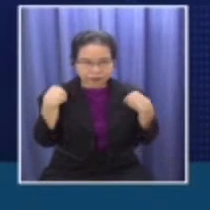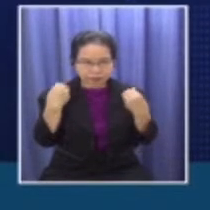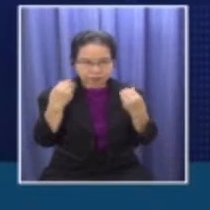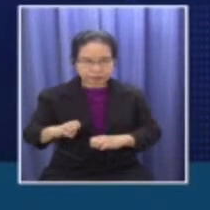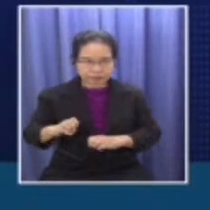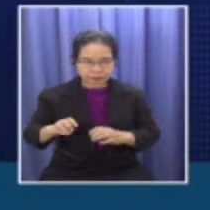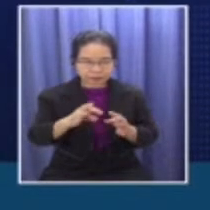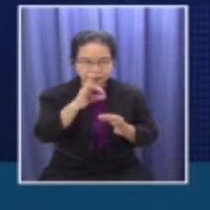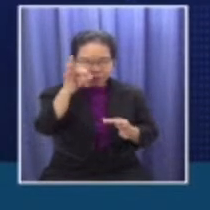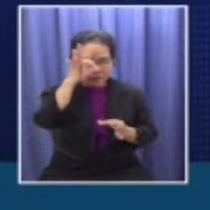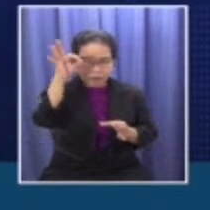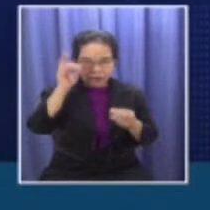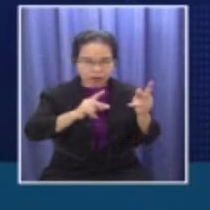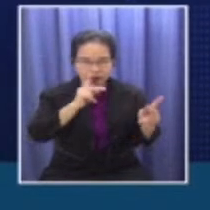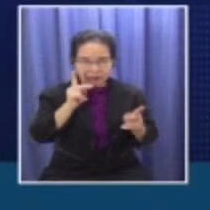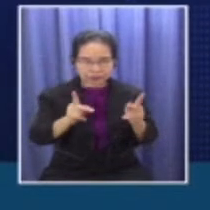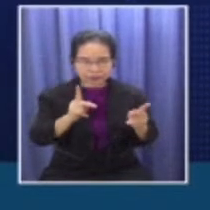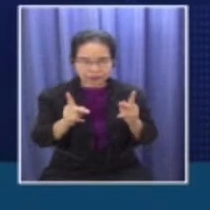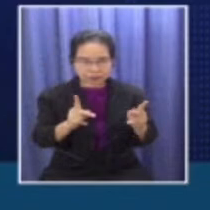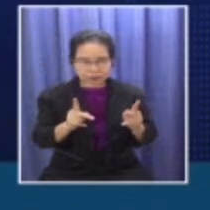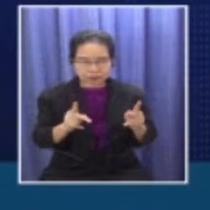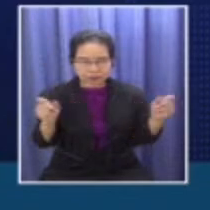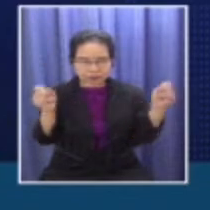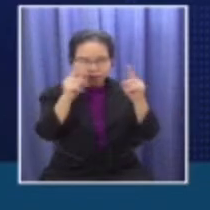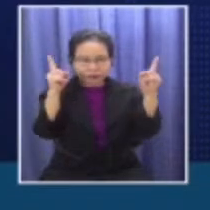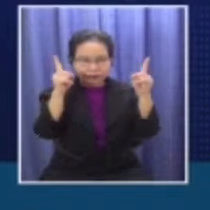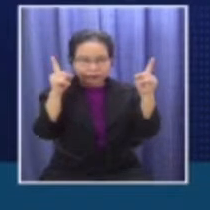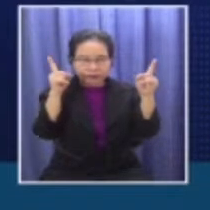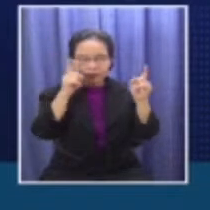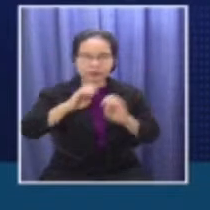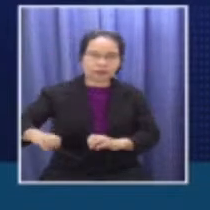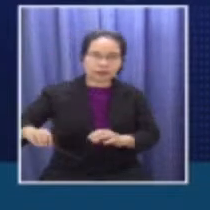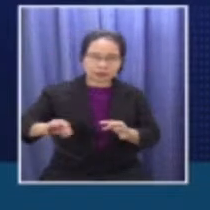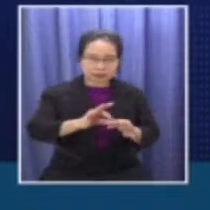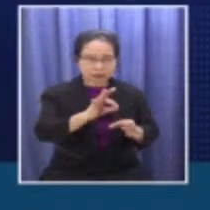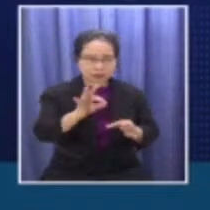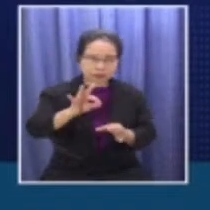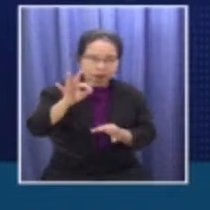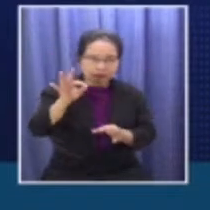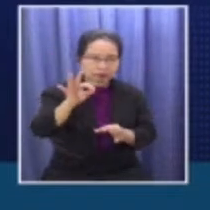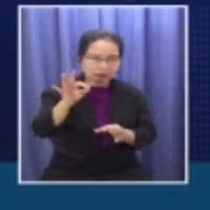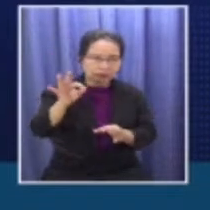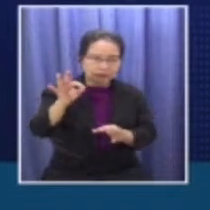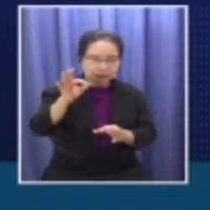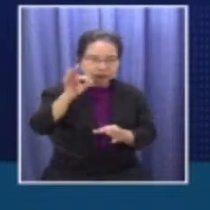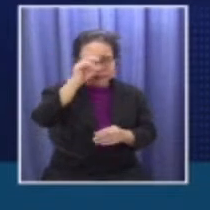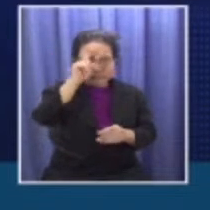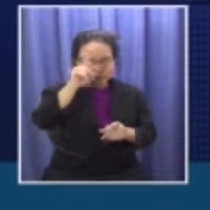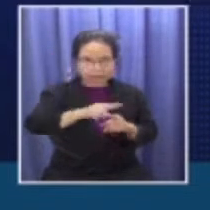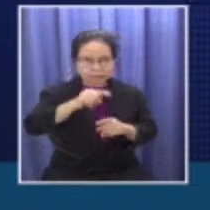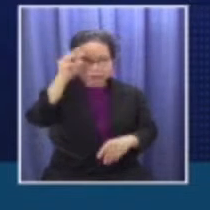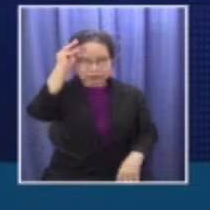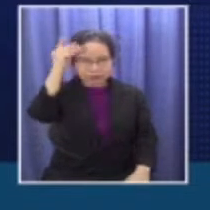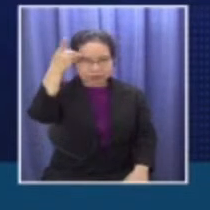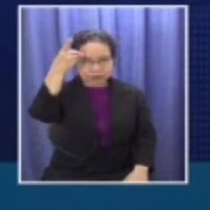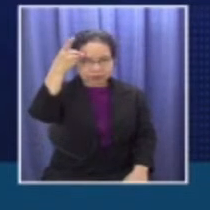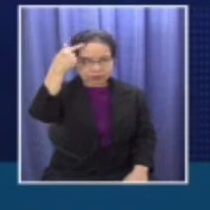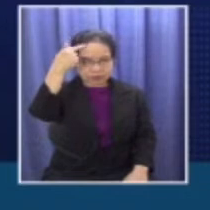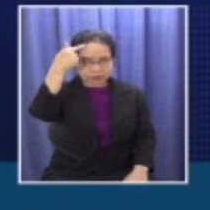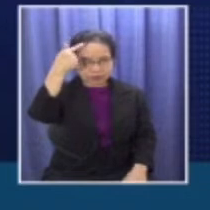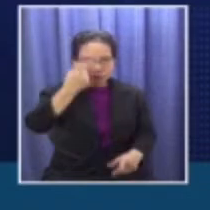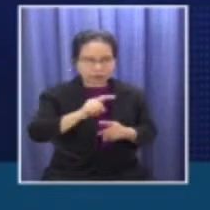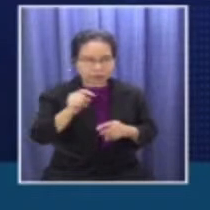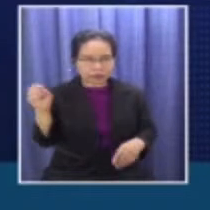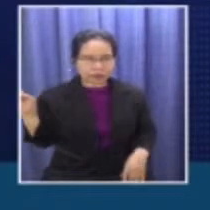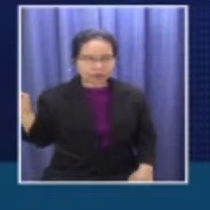masamang espiritu sa mga tao. Parang ginigising ka ng masamang espiritu. Kapatid na Mario de Guzman mula sa